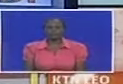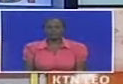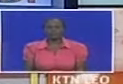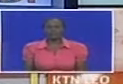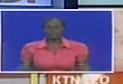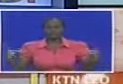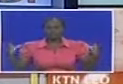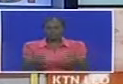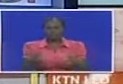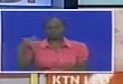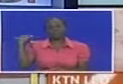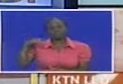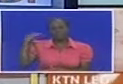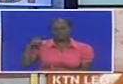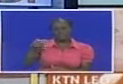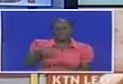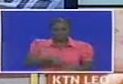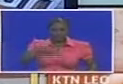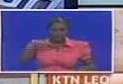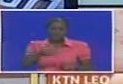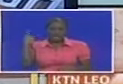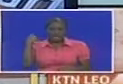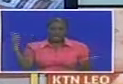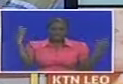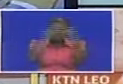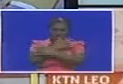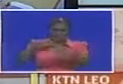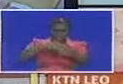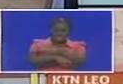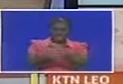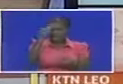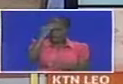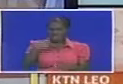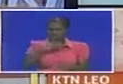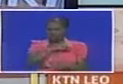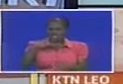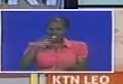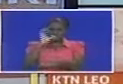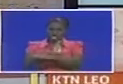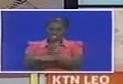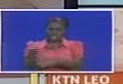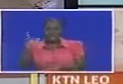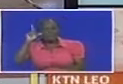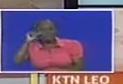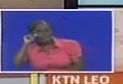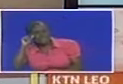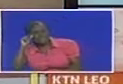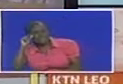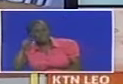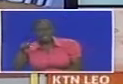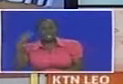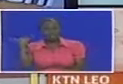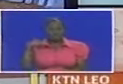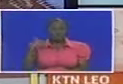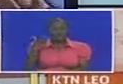Kikundi cha majambazi waliokuwa na silaha jana usiku walivamia kanisa Katoliki la St. James Mtopanga, kaunti ya Mombasa. Majambazi